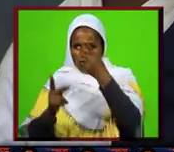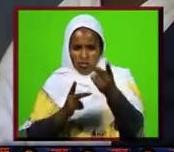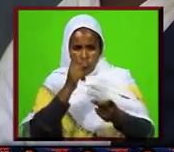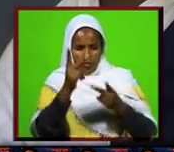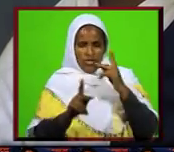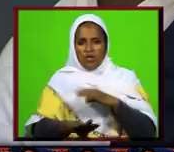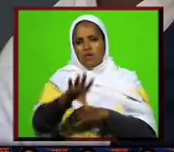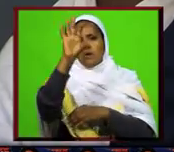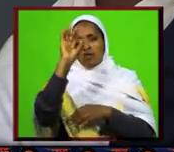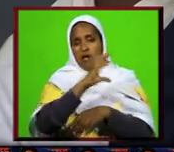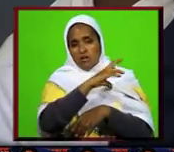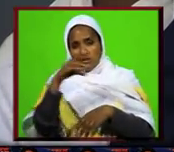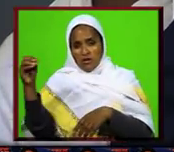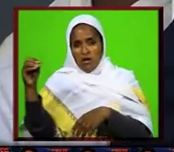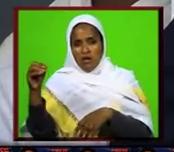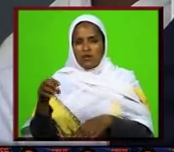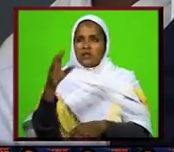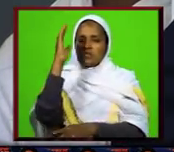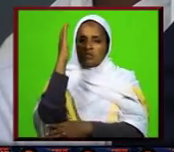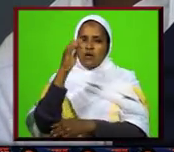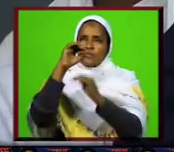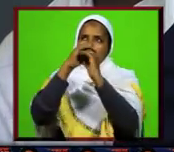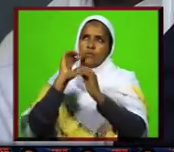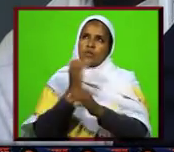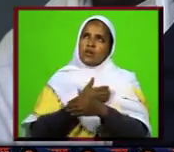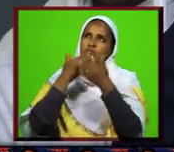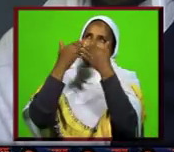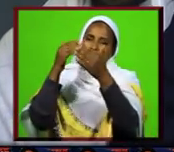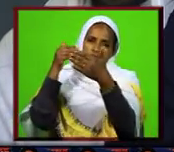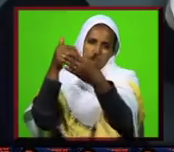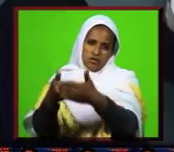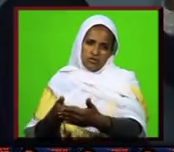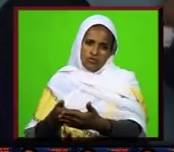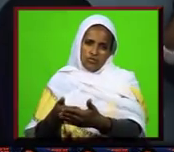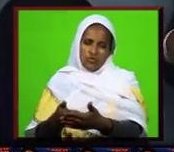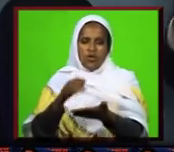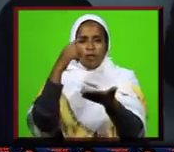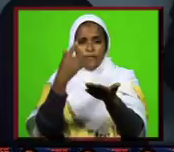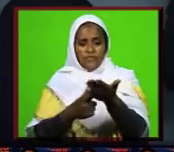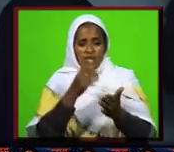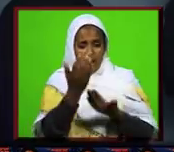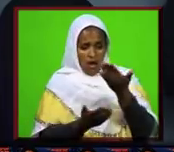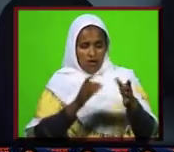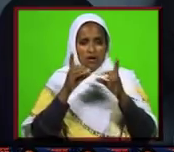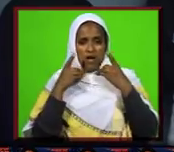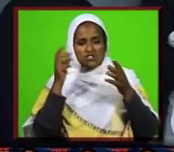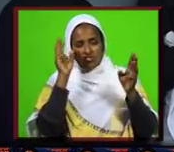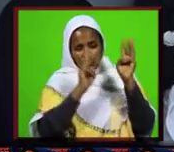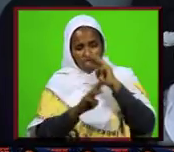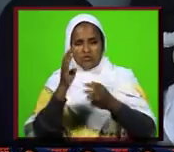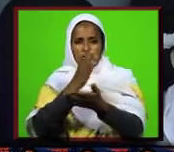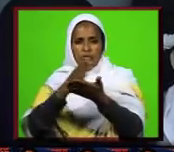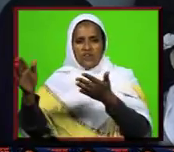እየጎበኘልኝ ይገኛልና እግዚአብሔር ለአምላካችን ምስጋና ይድረሰው። ይህንን የአገልጋይ ካህናት ችግር